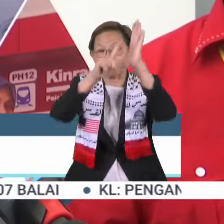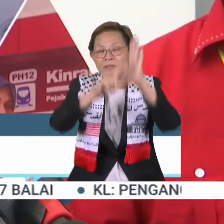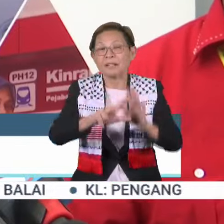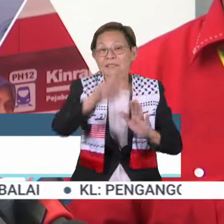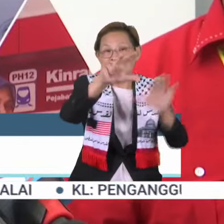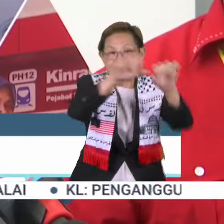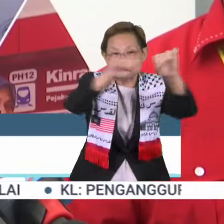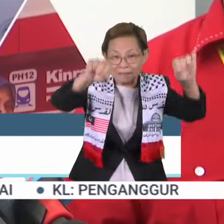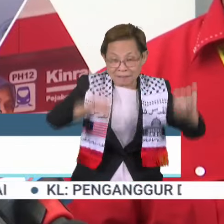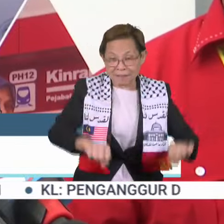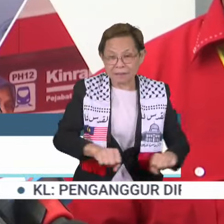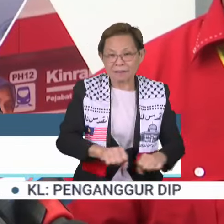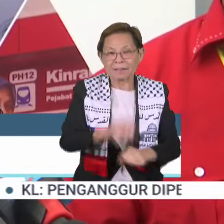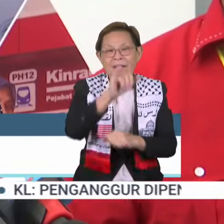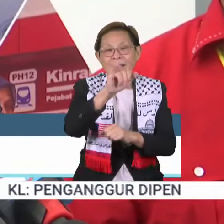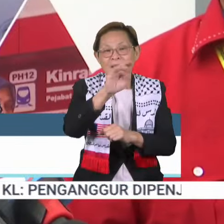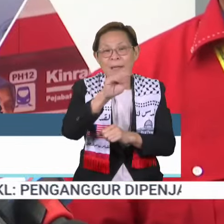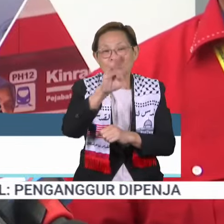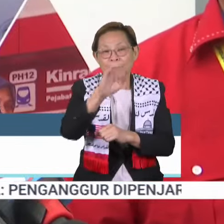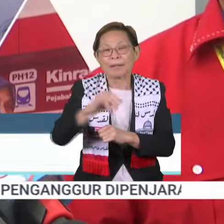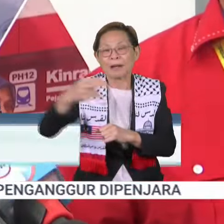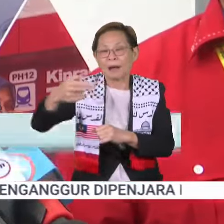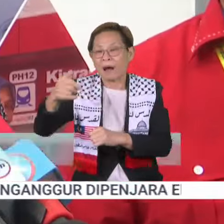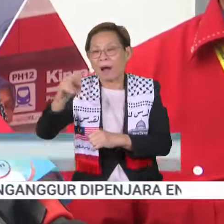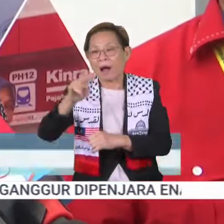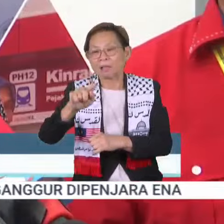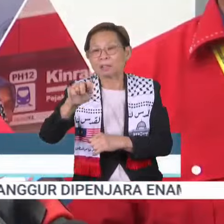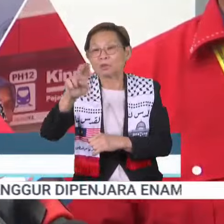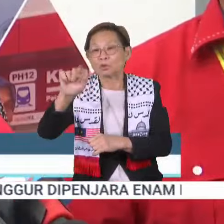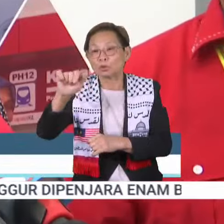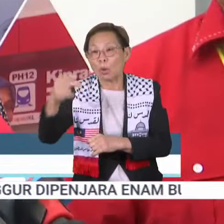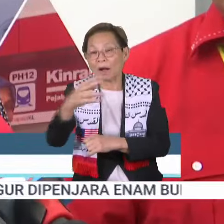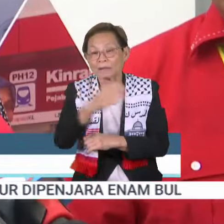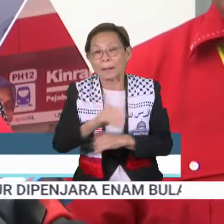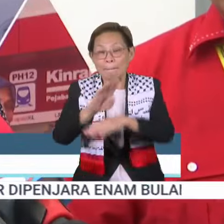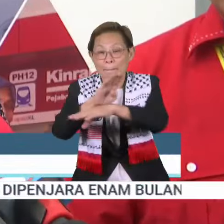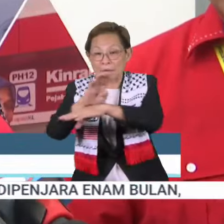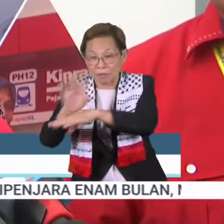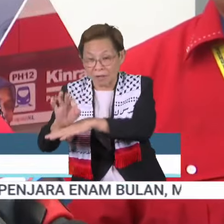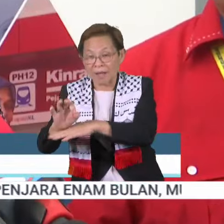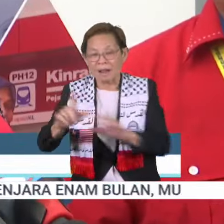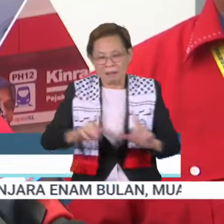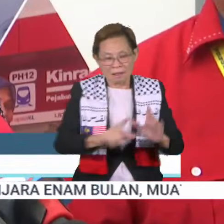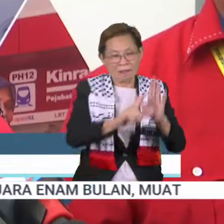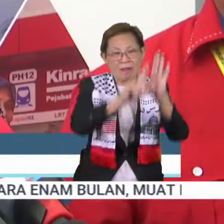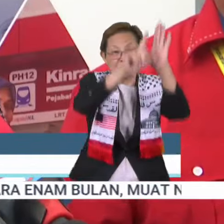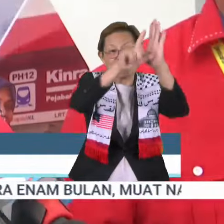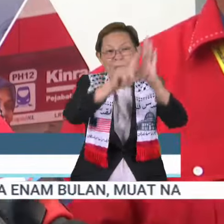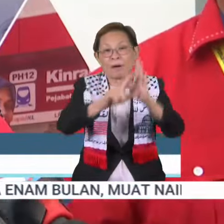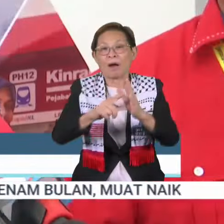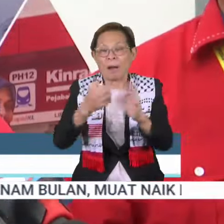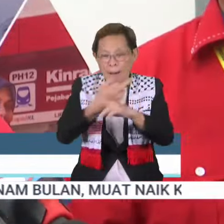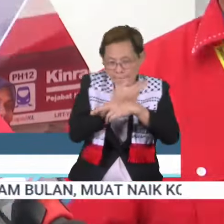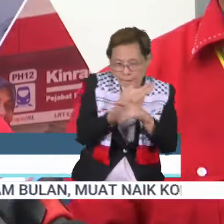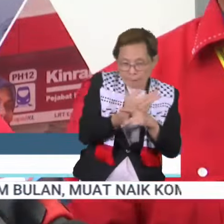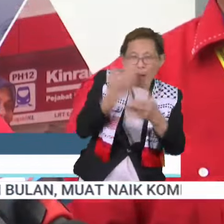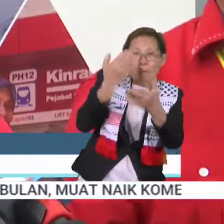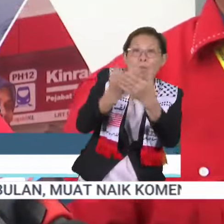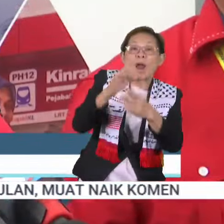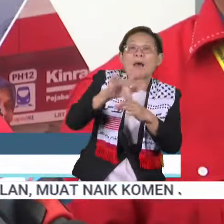tiga stesen iaitu stesen Imbi, Hang Tuah dan Tun Sambatan, lift itu akan dapat dibagi menjelang bulan Oktober akan